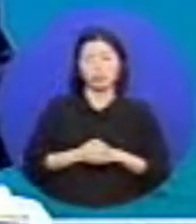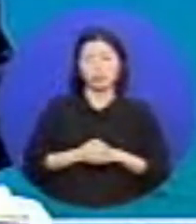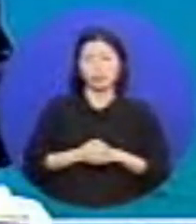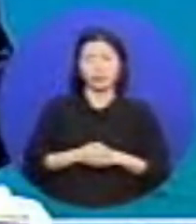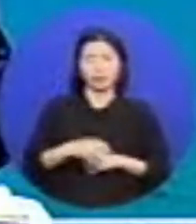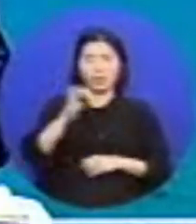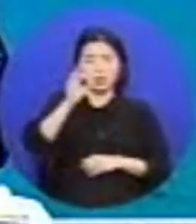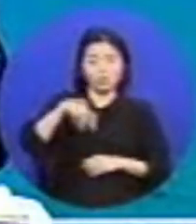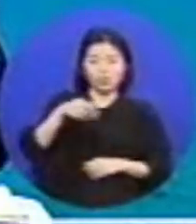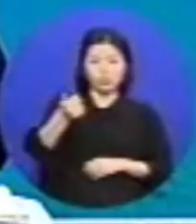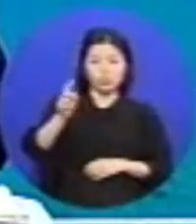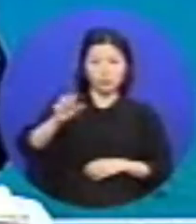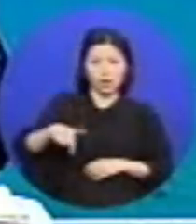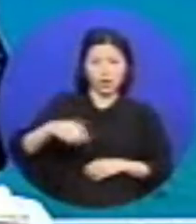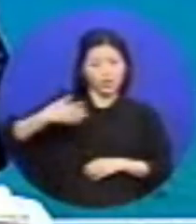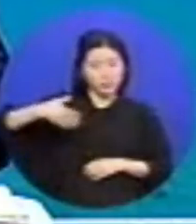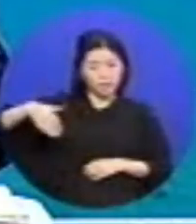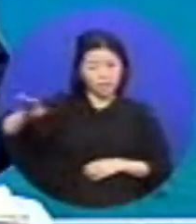유학을 간다는 것이